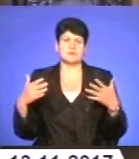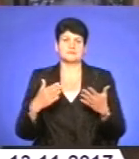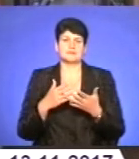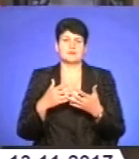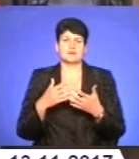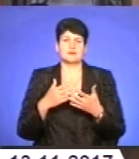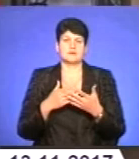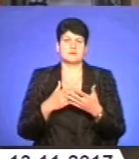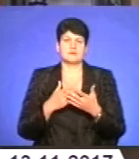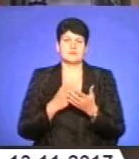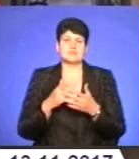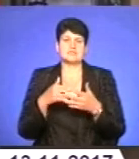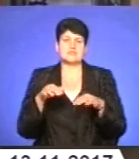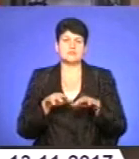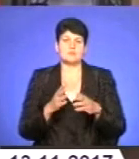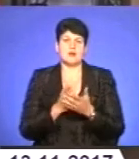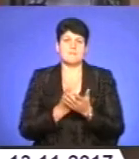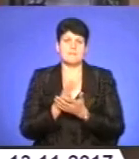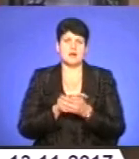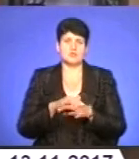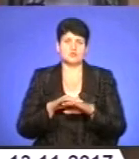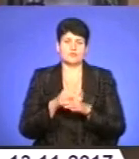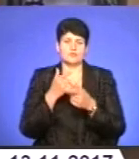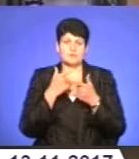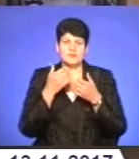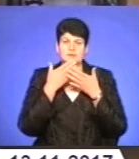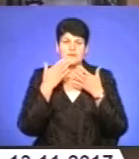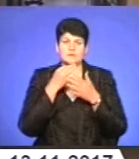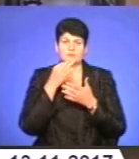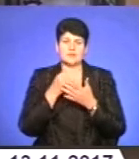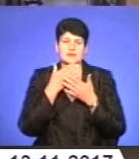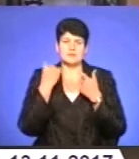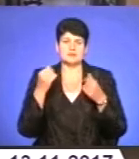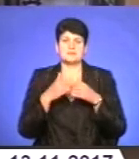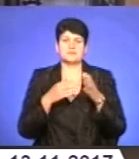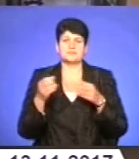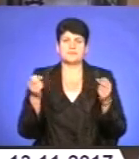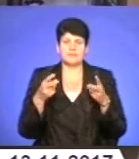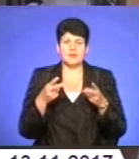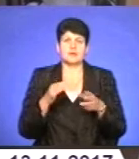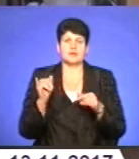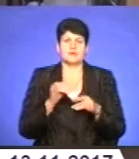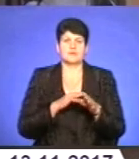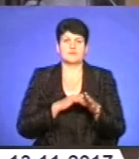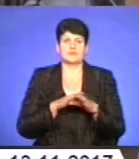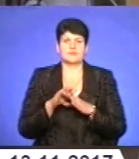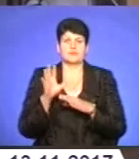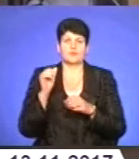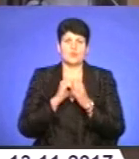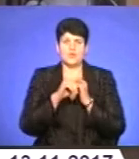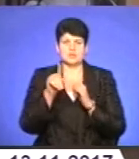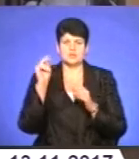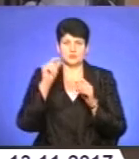масової інформації. Інклюзія зараз не відповідає, тому що немає підготовлених фахівців. І, власне, абсолютно кожна школа в